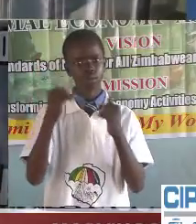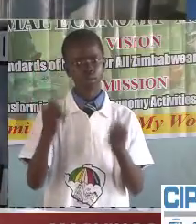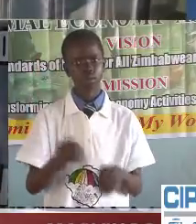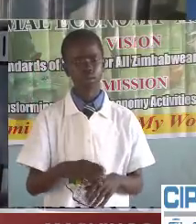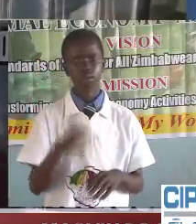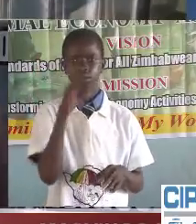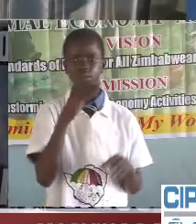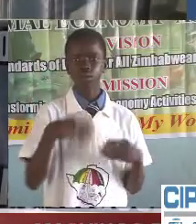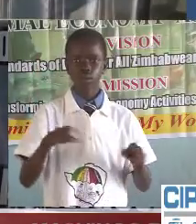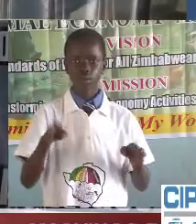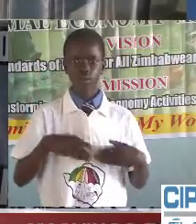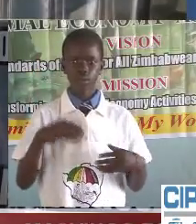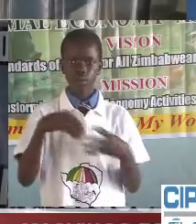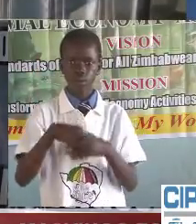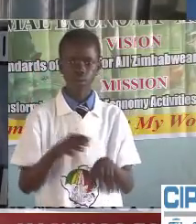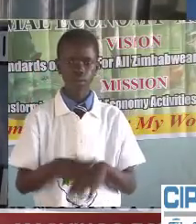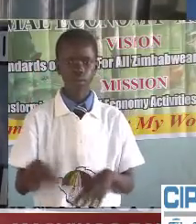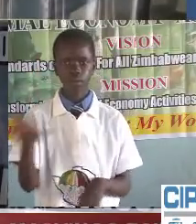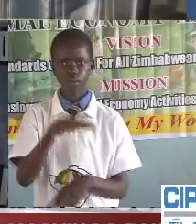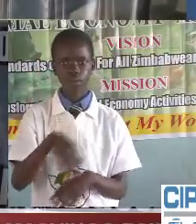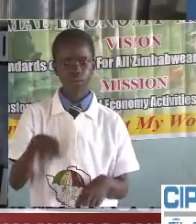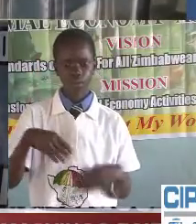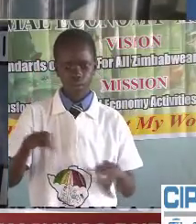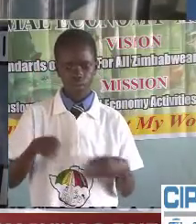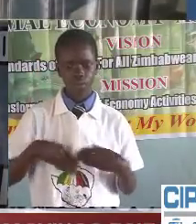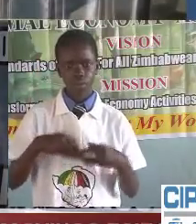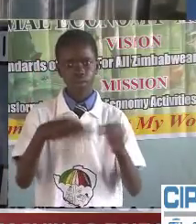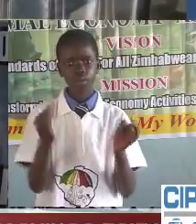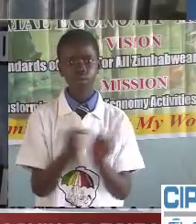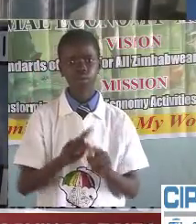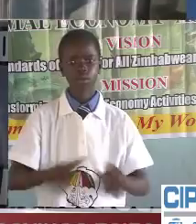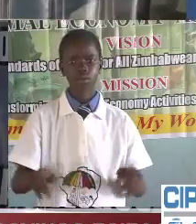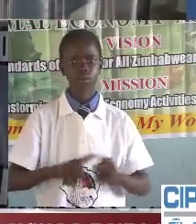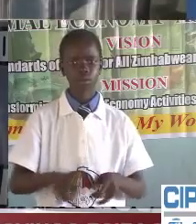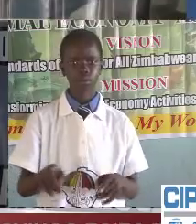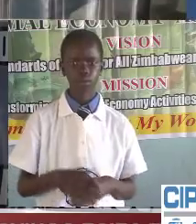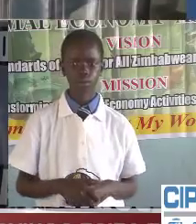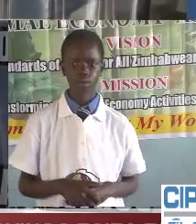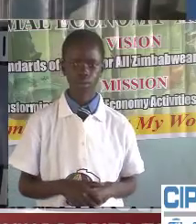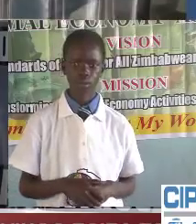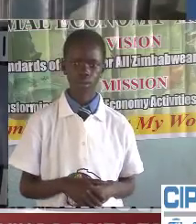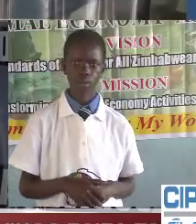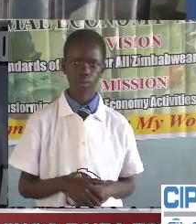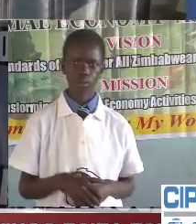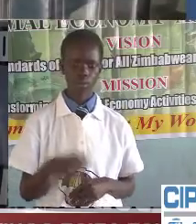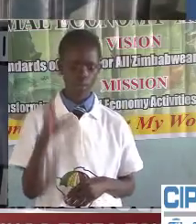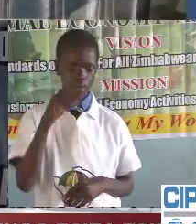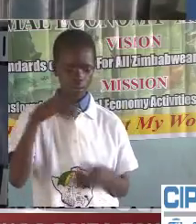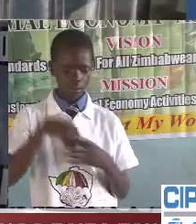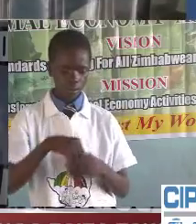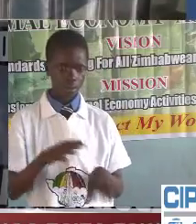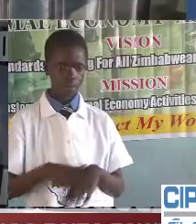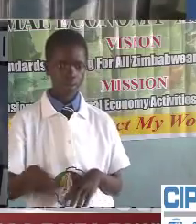Ndinorimba kuti vazhinji vedu tinobva mumapoka akasiyana siyana. Muno tine Masvingo Informal Traders Association which is